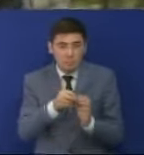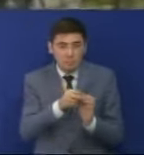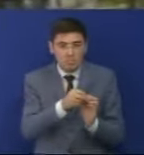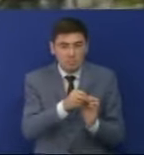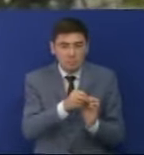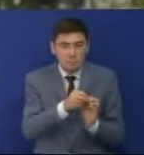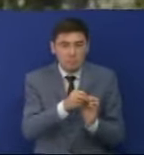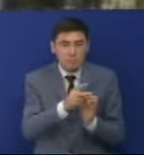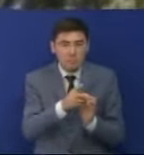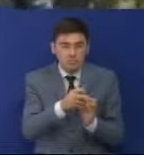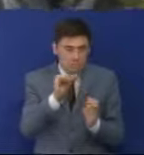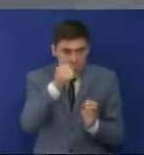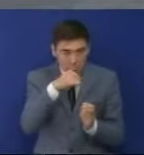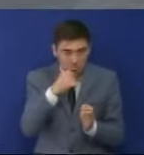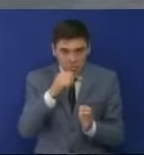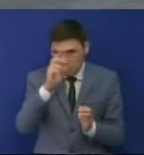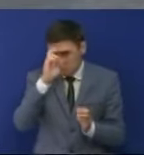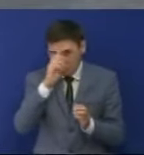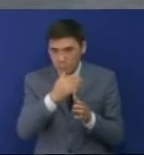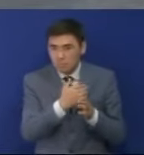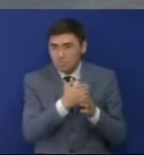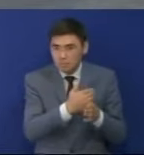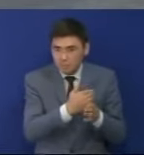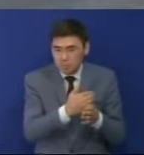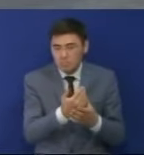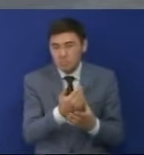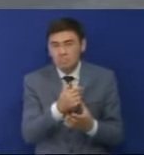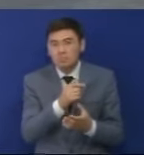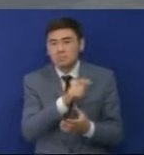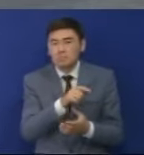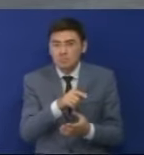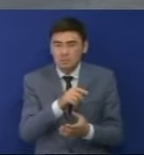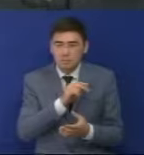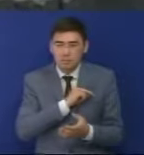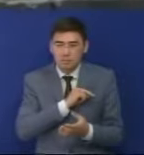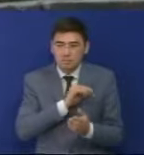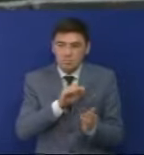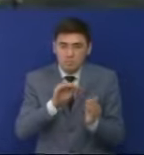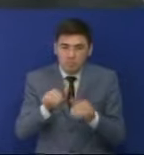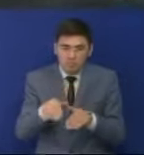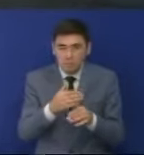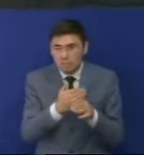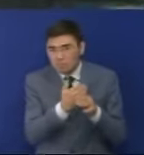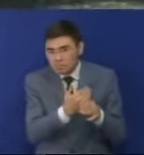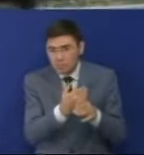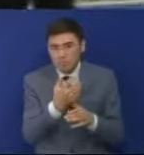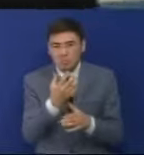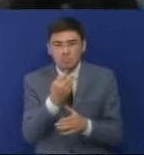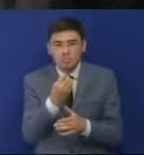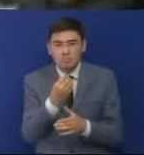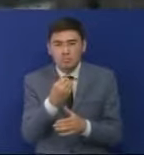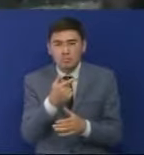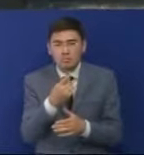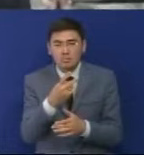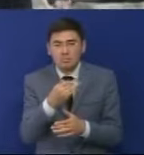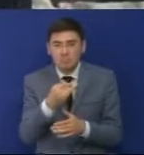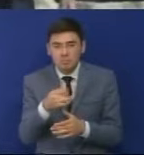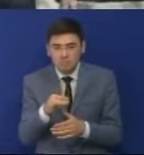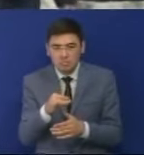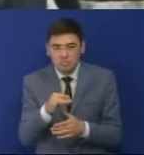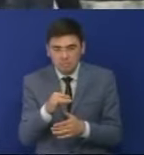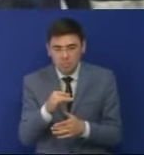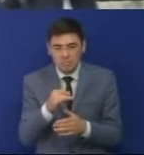2018 жылдан бастап мемлекеттік көмек, атаулы әлеуметтік көмек, жұмысқа орналасуға жәрдемдесу және кепілдік берілген арнайы әлеуметтік